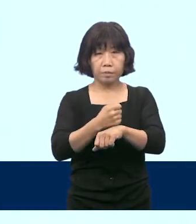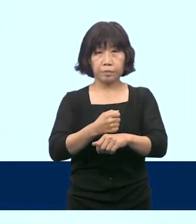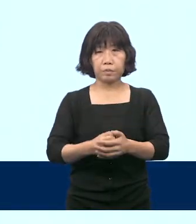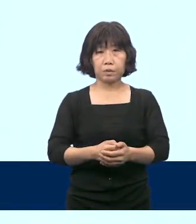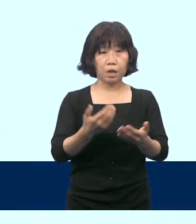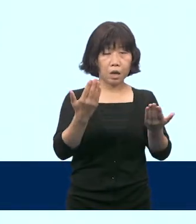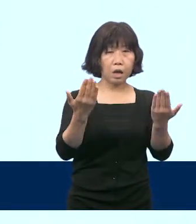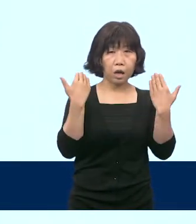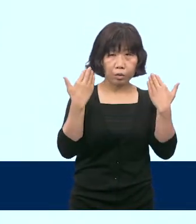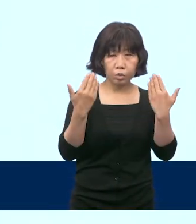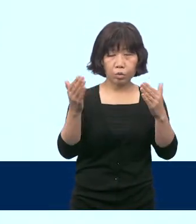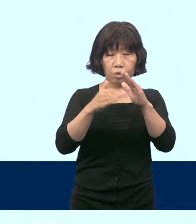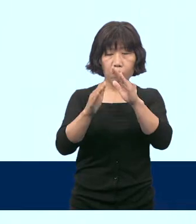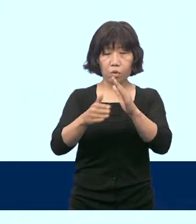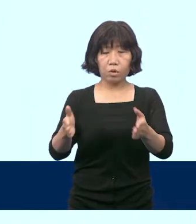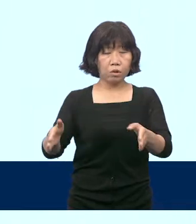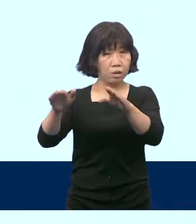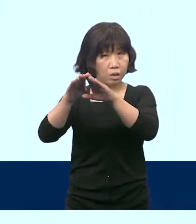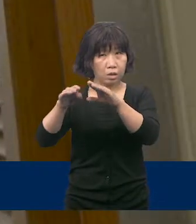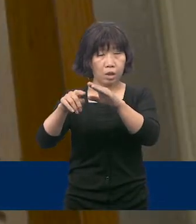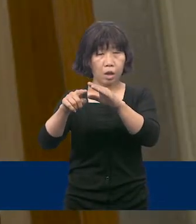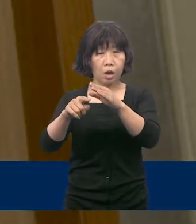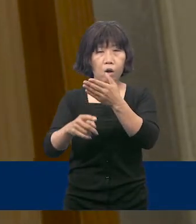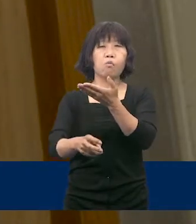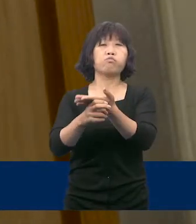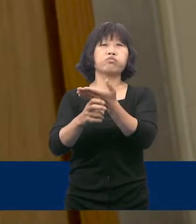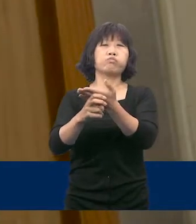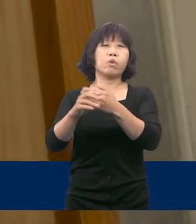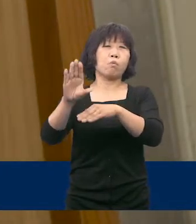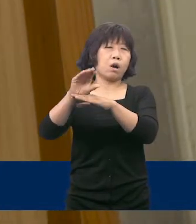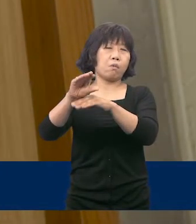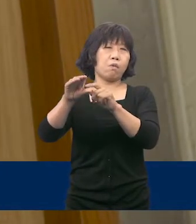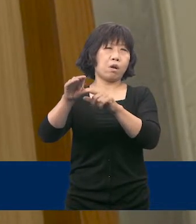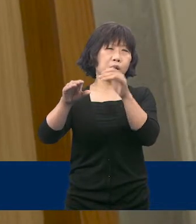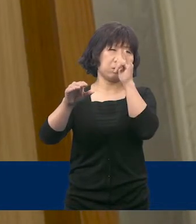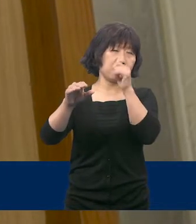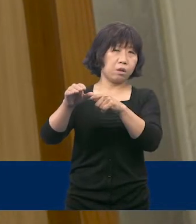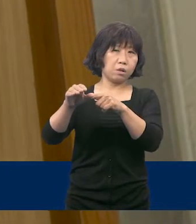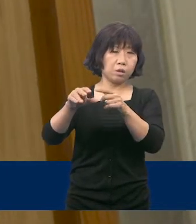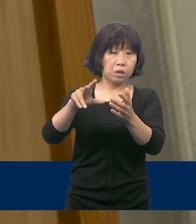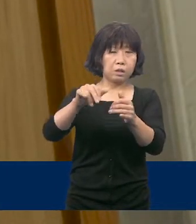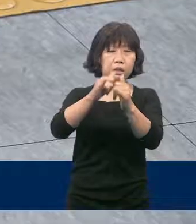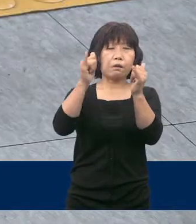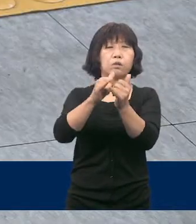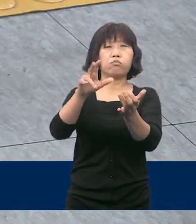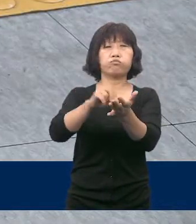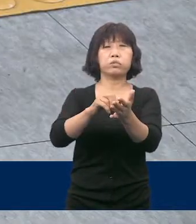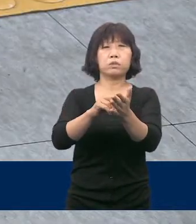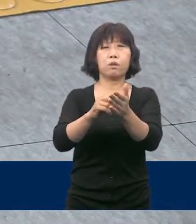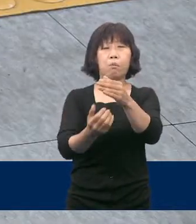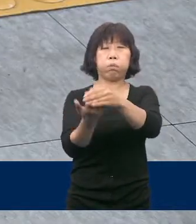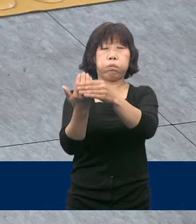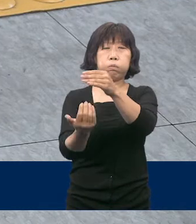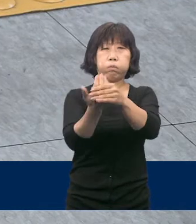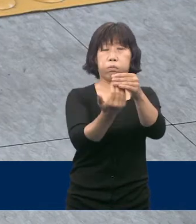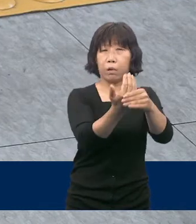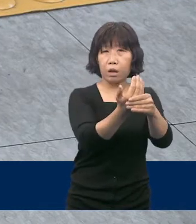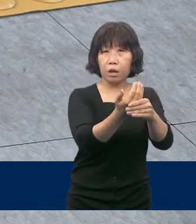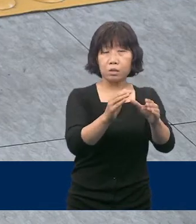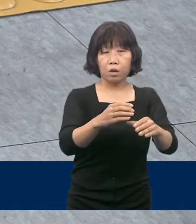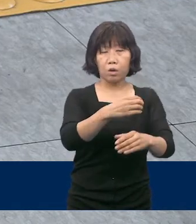최근 학교 공공기관 등의 화장실에서 굴밥 촬영 카메라가 발견되면서 사회적 문제가 제기되고 있는 가운데